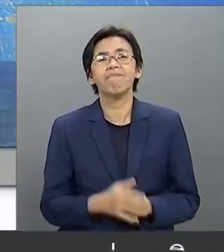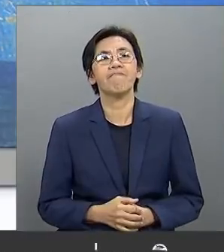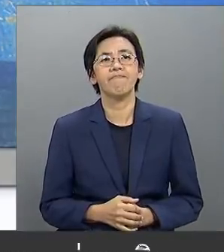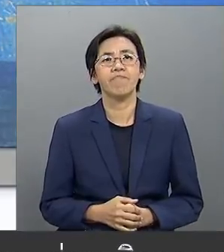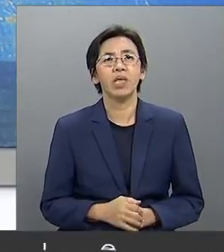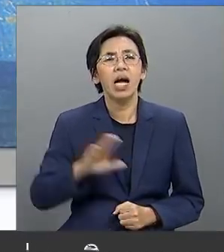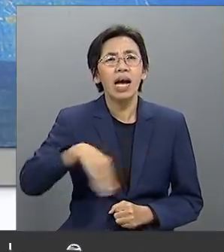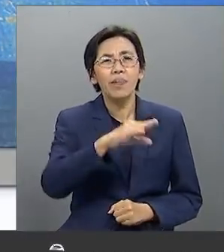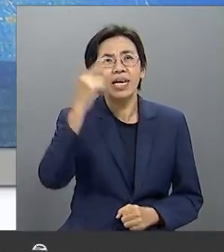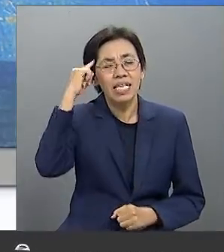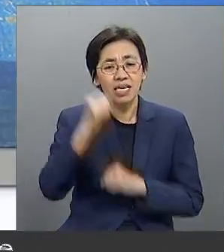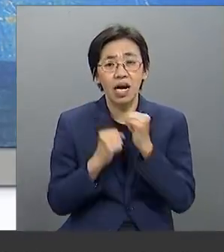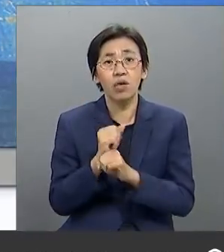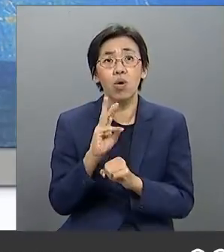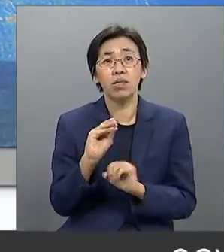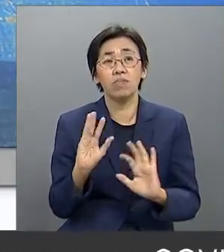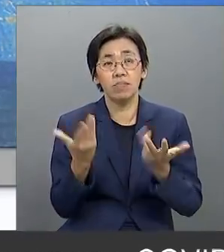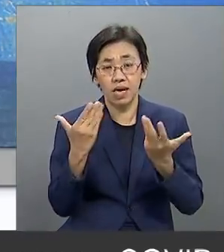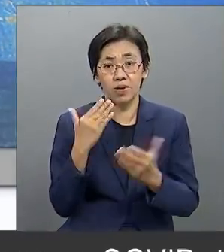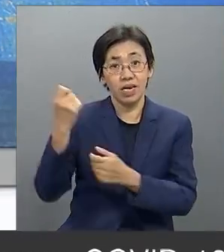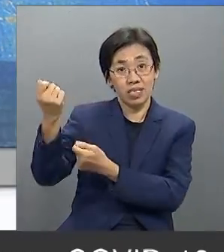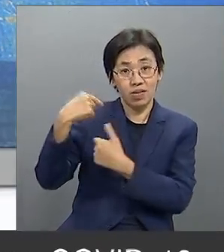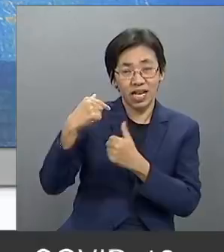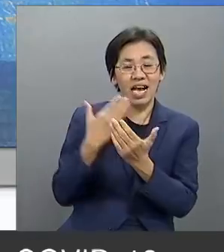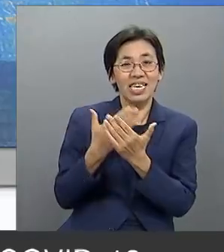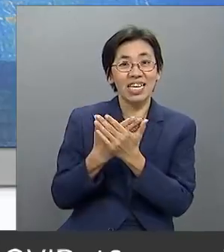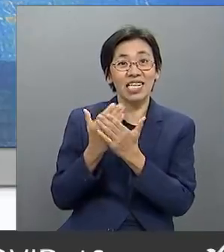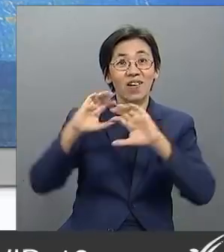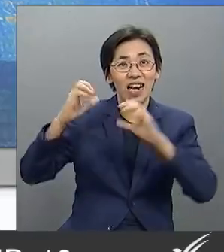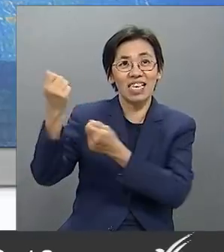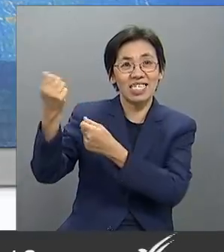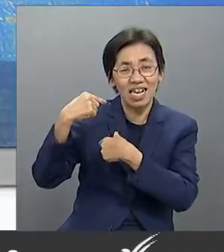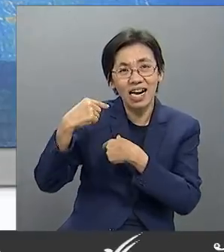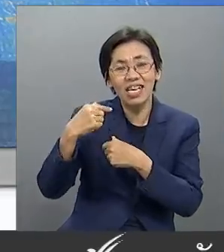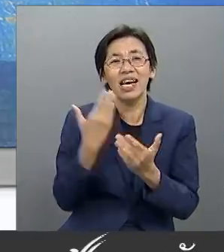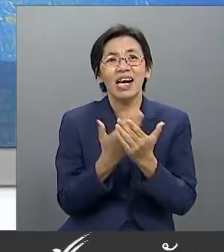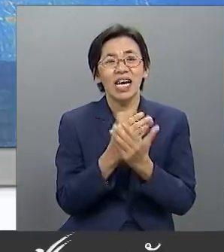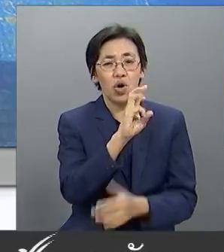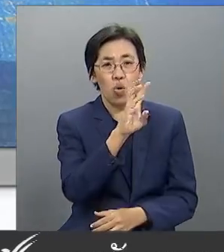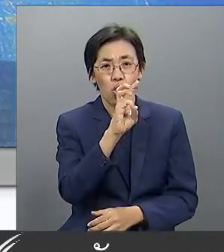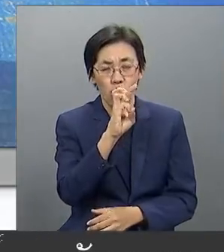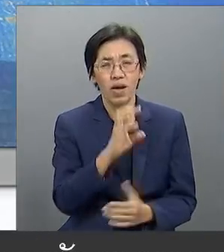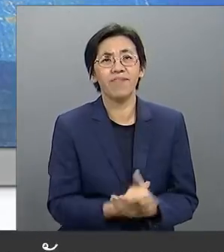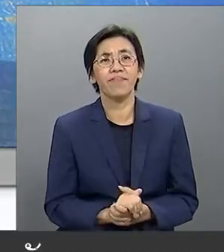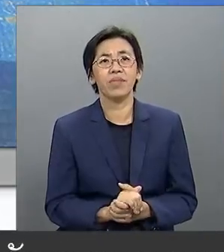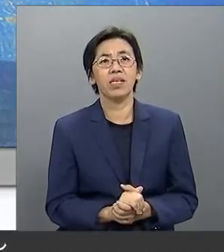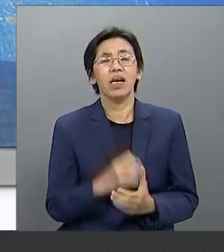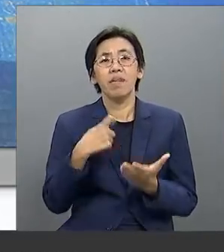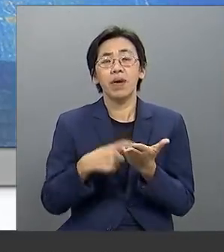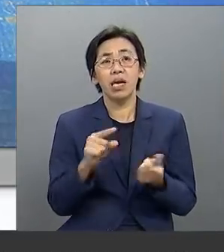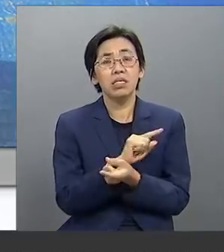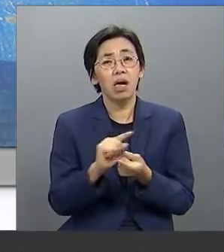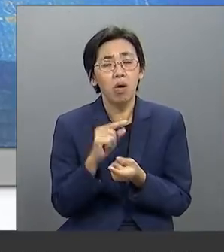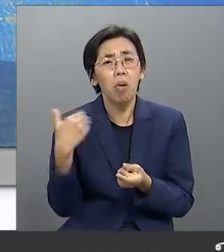หลังเกษียณเท่ากับว่าได้สวัสดิการเบี้ยยังที่จากรัฐเนี่ยส่วนแรกบอกว่า 600บาทผู้ที่มีประกันสังคมได้บำนาญ